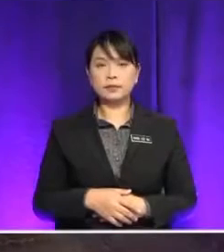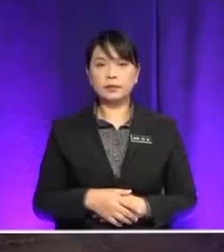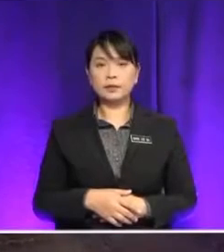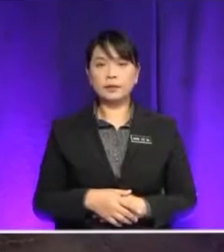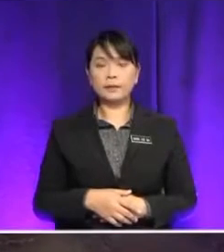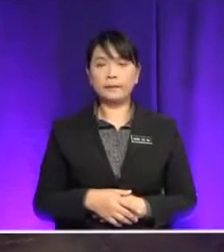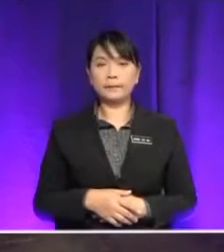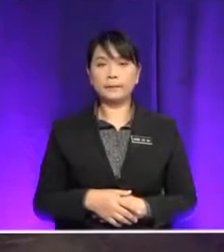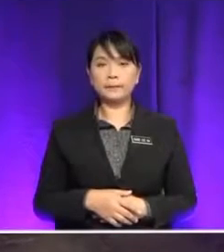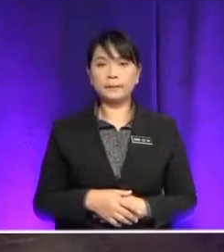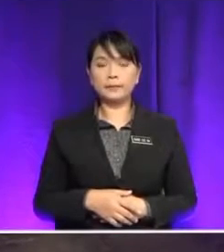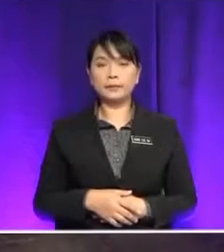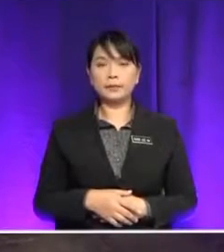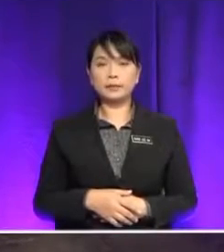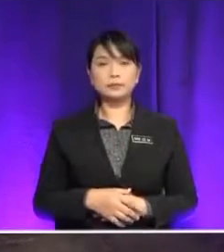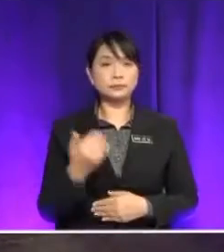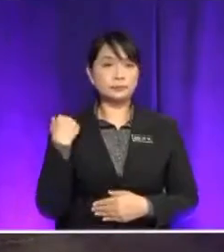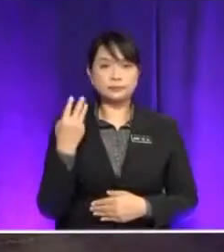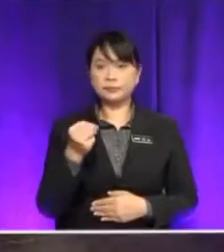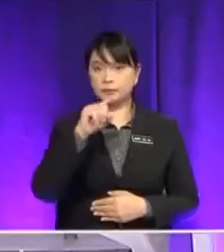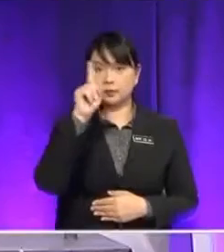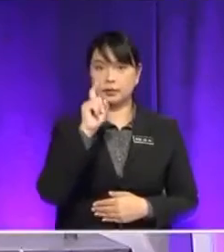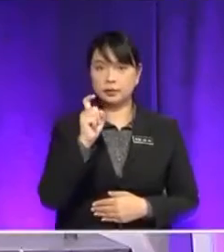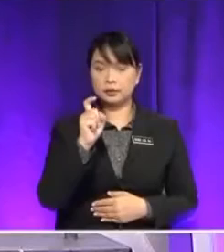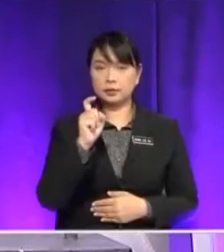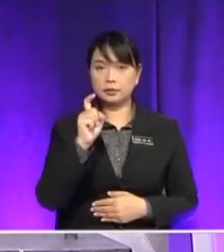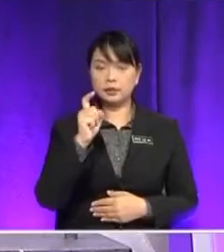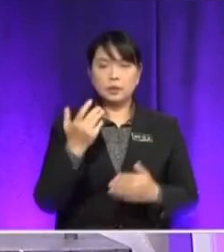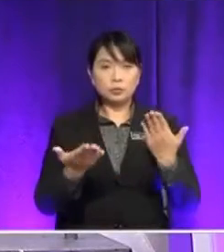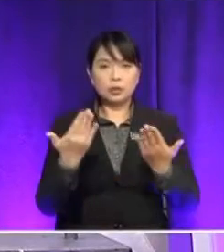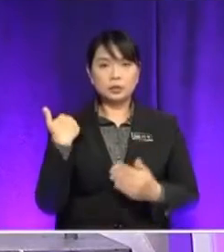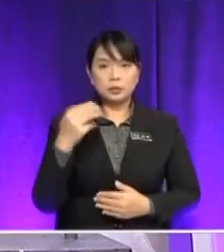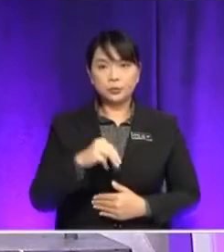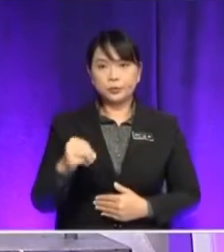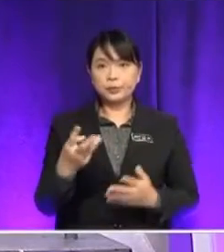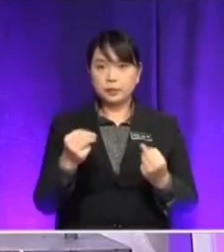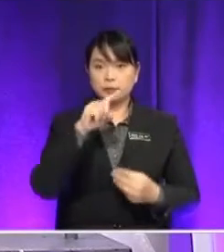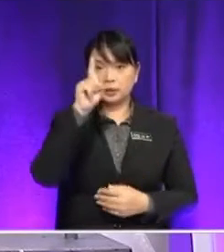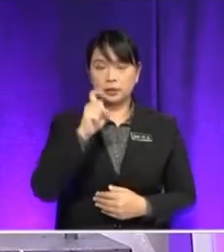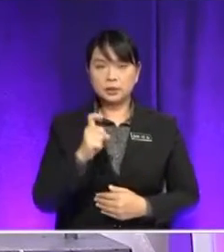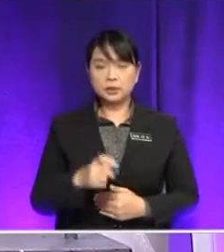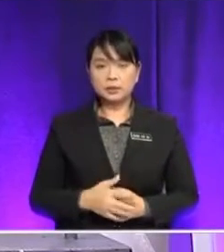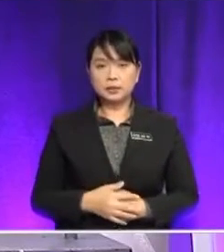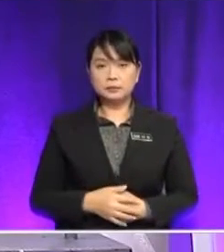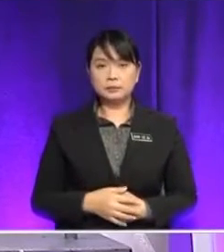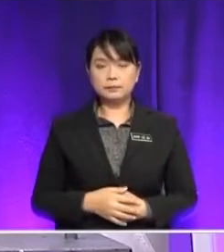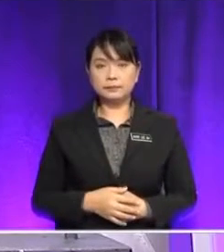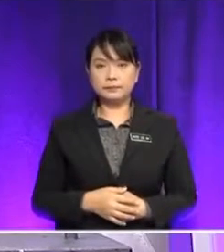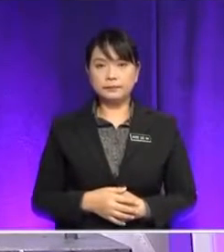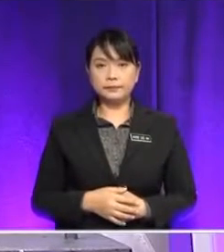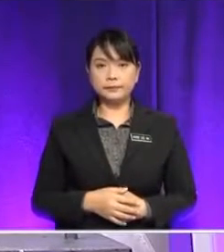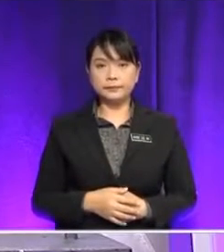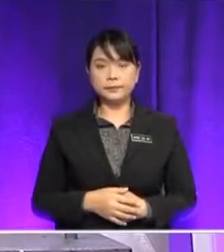Oh iya adek maupun datanya ya nih ah mungkin ada melumuri enak kajian sih ku berbunyi sama Ane